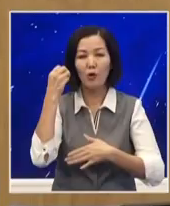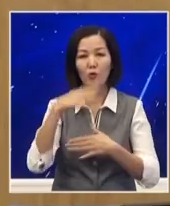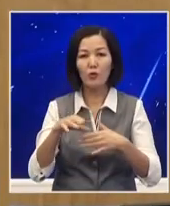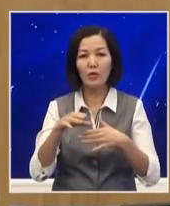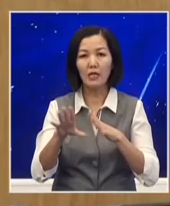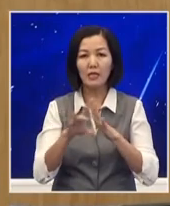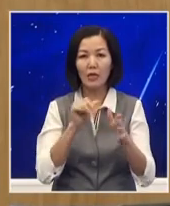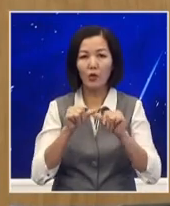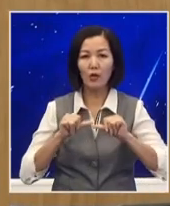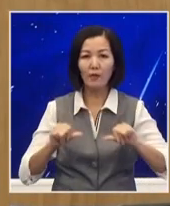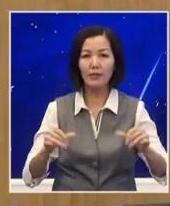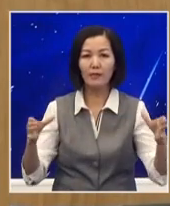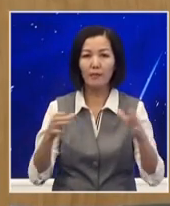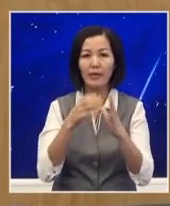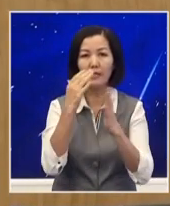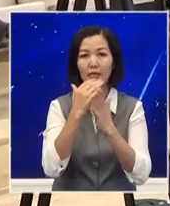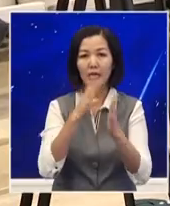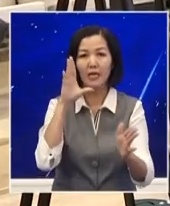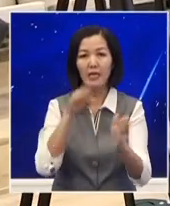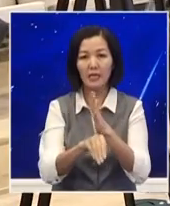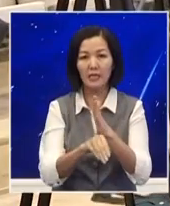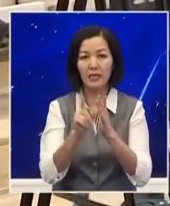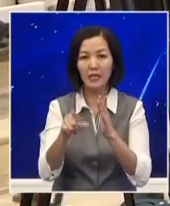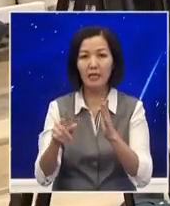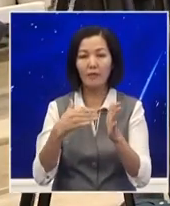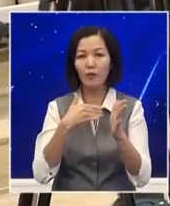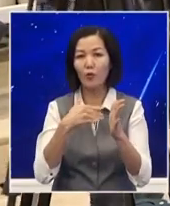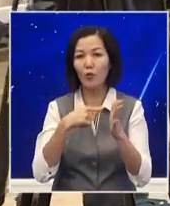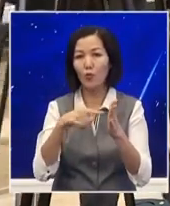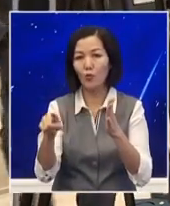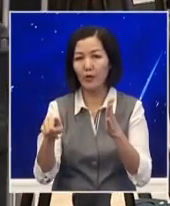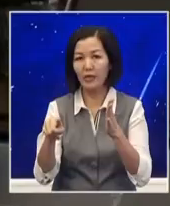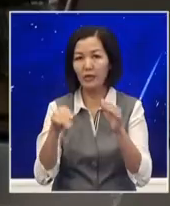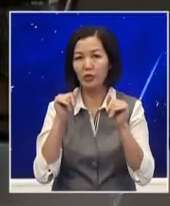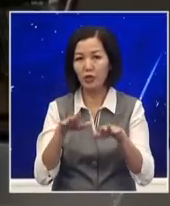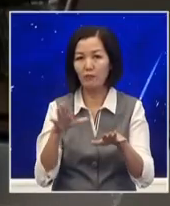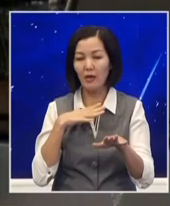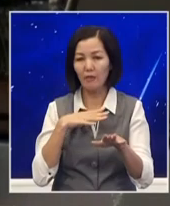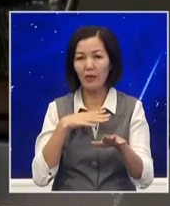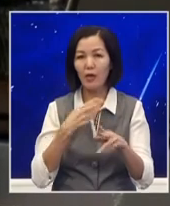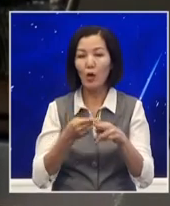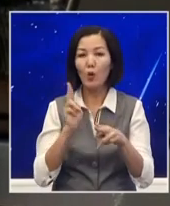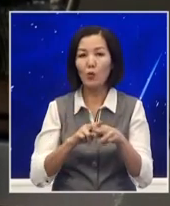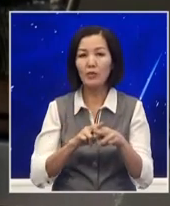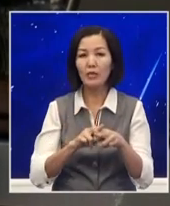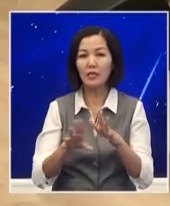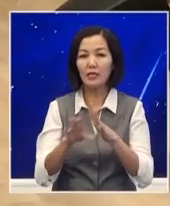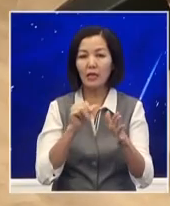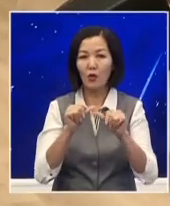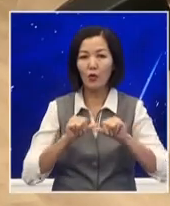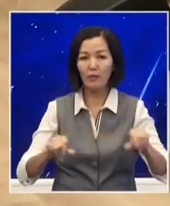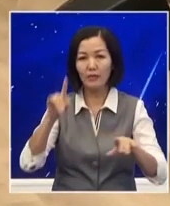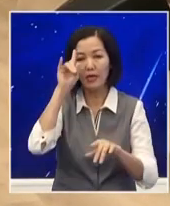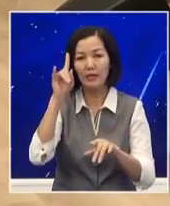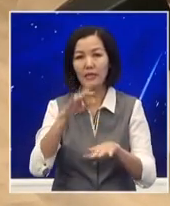орталық сайлау комиссиясы партиялық тізімге енгізілген адамды шығарып тастау туралы шешім қабылдаған. Осылайша сайлау комиссиясы